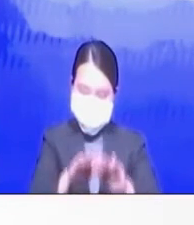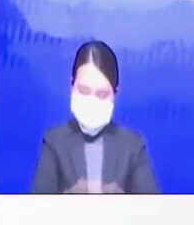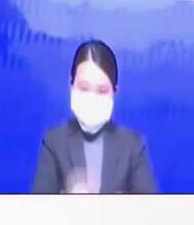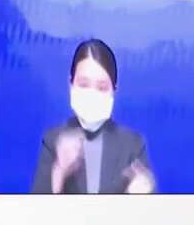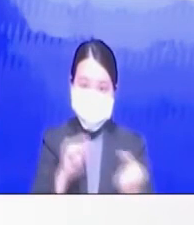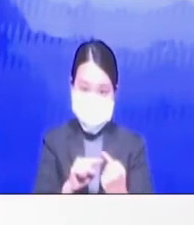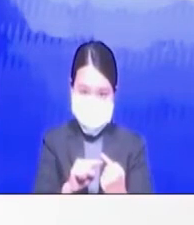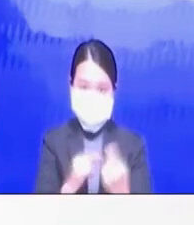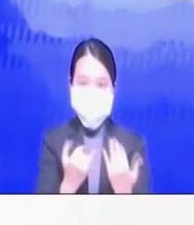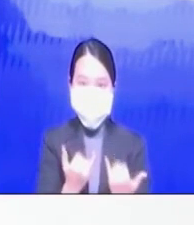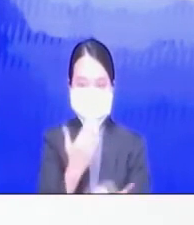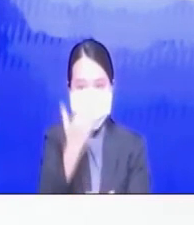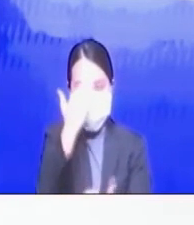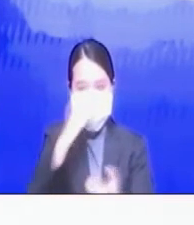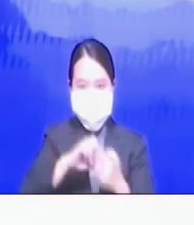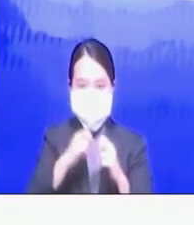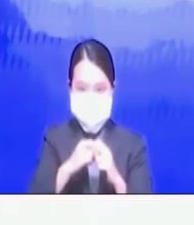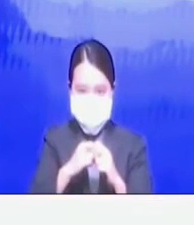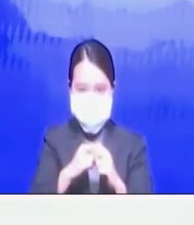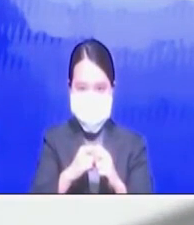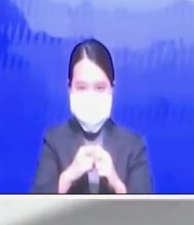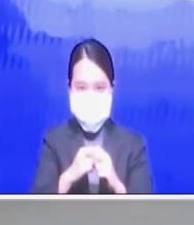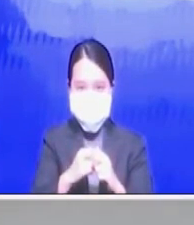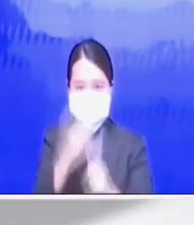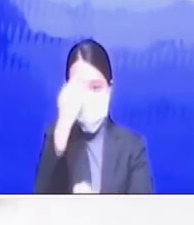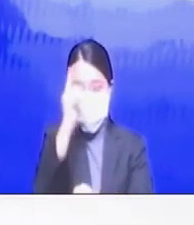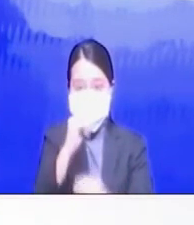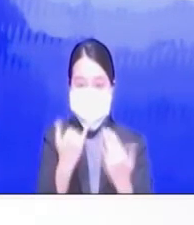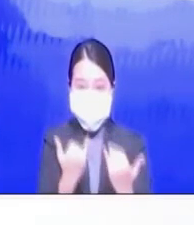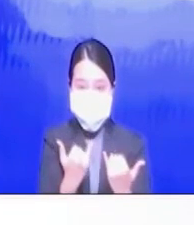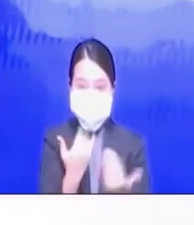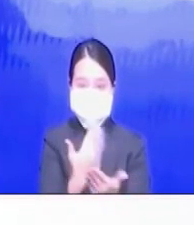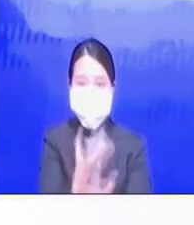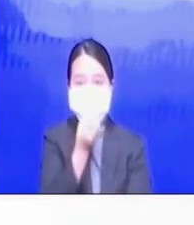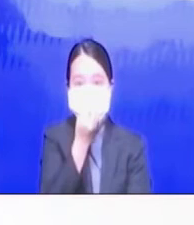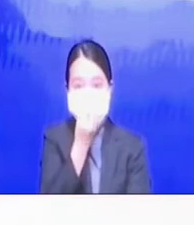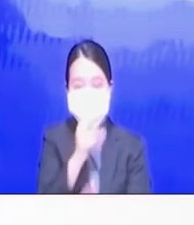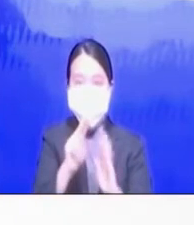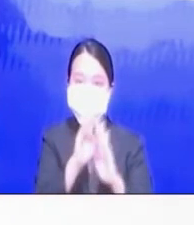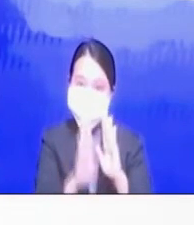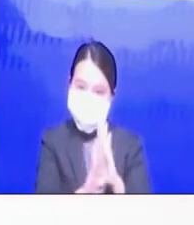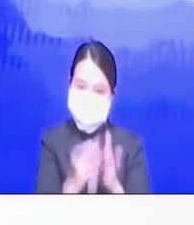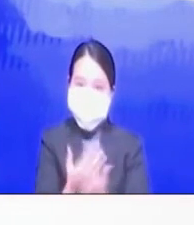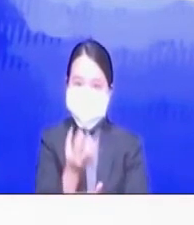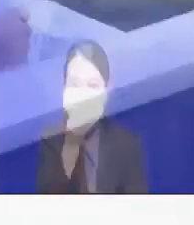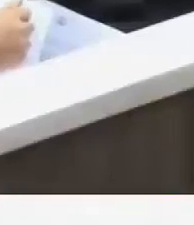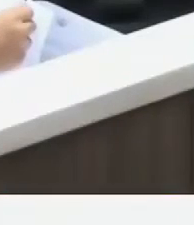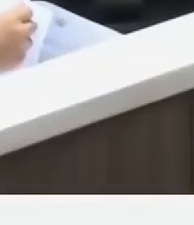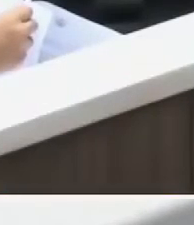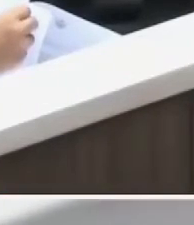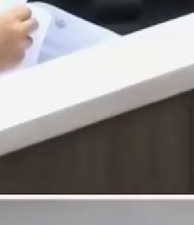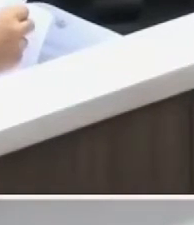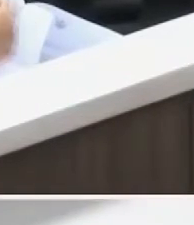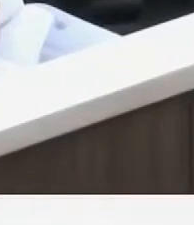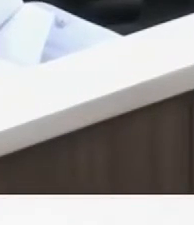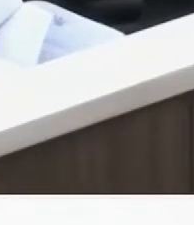หนี้ที่คงค้างอืเฉพาะงวดที่ผิดนัดเท่านั้นเองนะครับแล้วก็ปรับเรื่องของอัตราให้มันต่ำลงมาใช่ค่ะแต่ก็